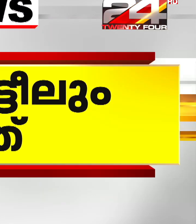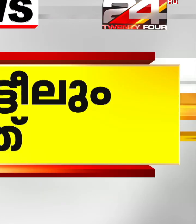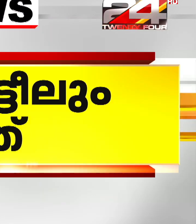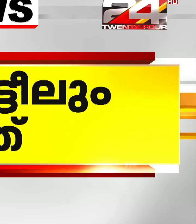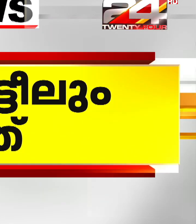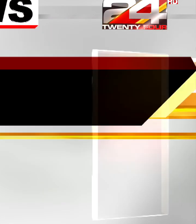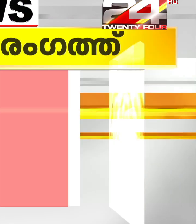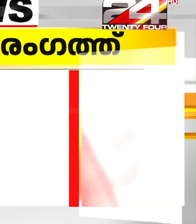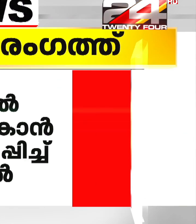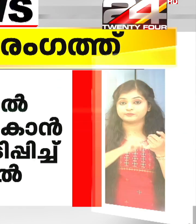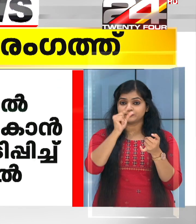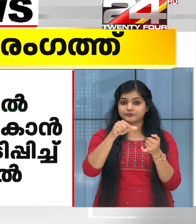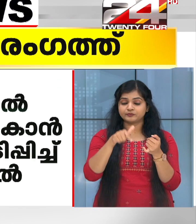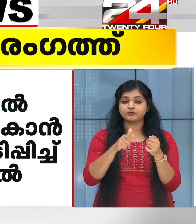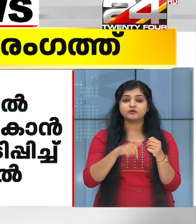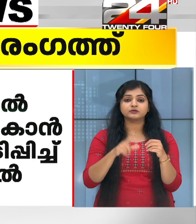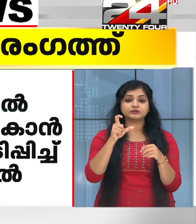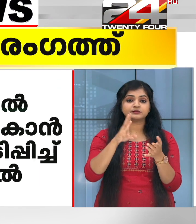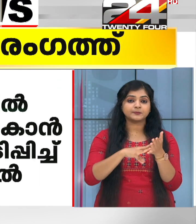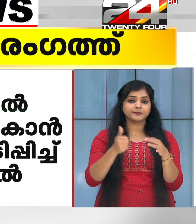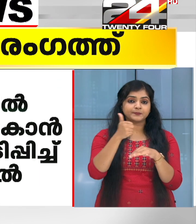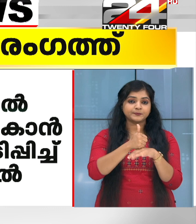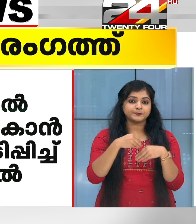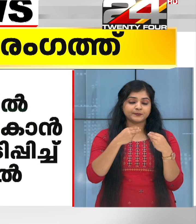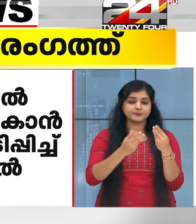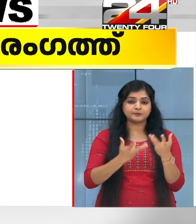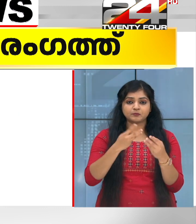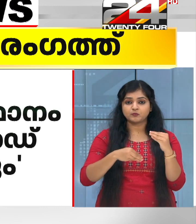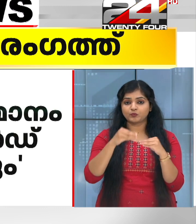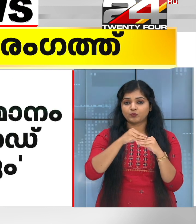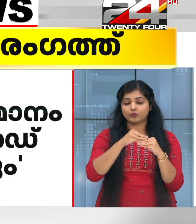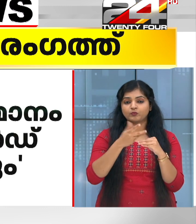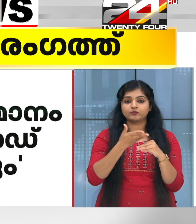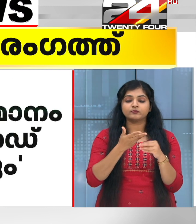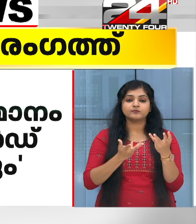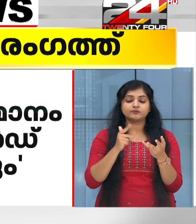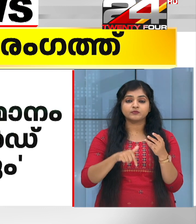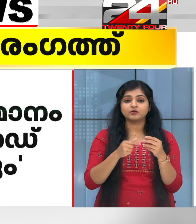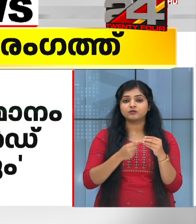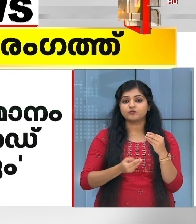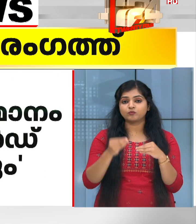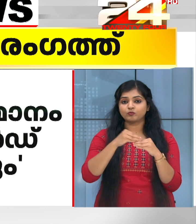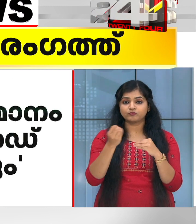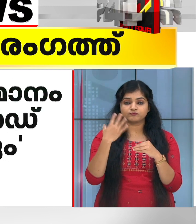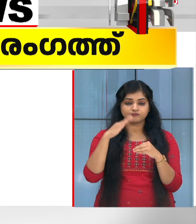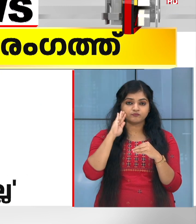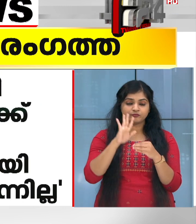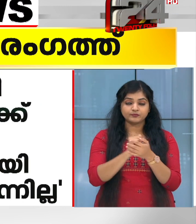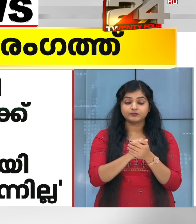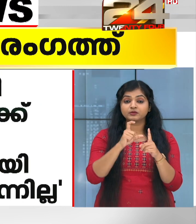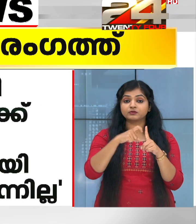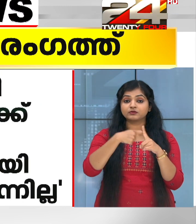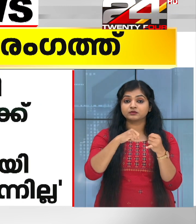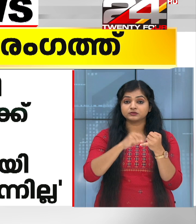തന്നെയാണ് മുഖ്യമന്ത്രിയാകാനുള്ള മുഖ്യമന്ത്രി പദത്തിലേക്ക് പരിഗണിക്കാൻ ഇപ്പോൾ സാധ്യതയുള്ളത്. അത്തരം ആ പേരുകൾ തന്നെയാണ് ഇപ്പോൾ ഉയർന്നു കേൾക്കുന്നത്. അതേസമയം തന്നെ ഡി കെ ശിവകുമാറിന് ഏത്